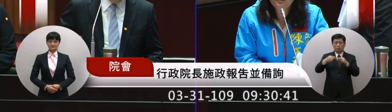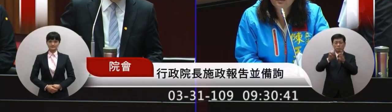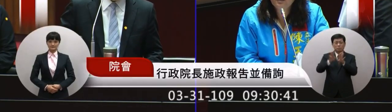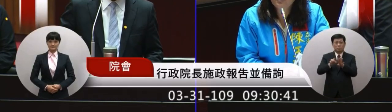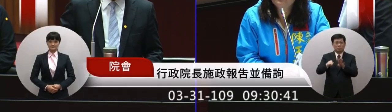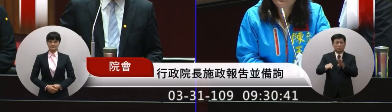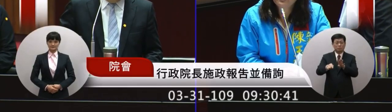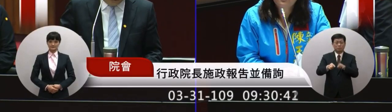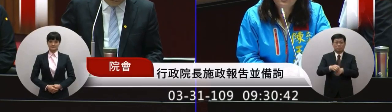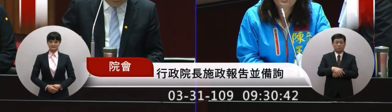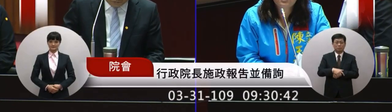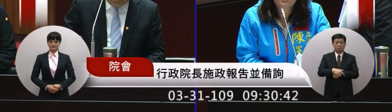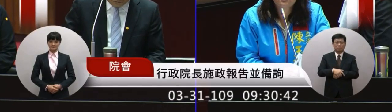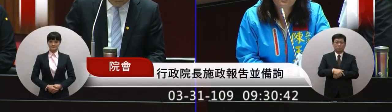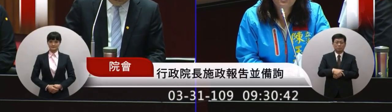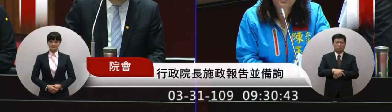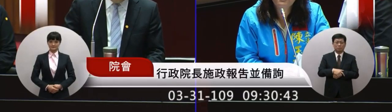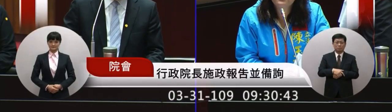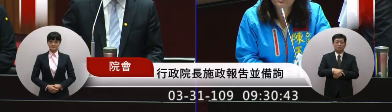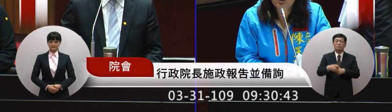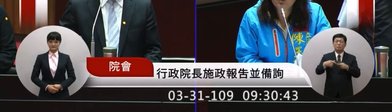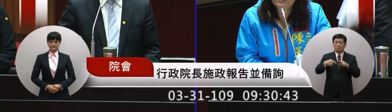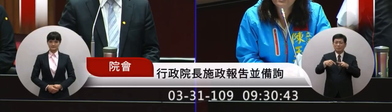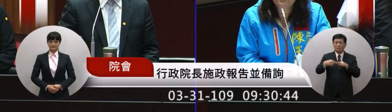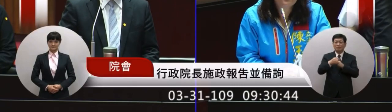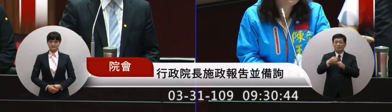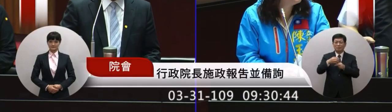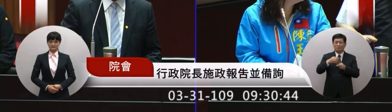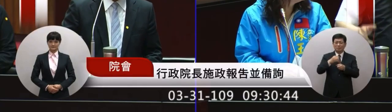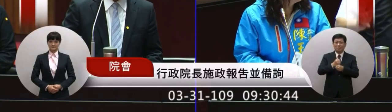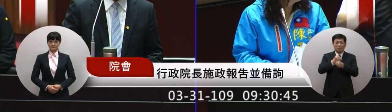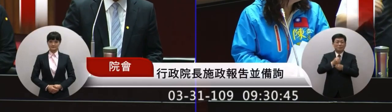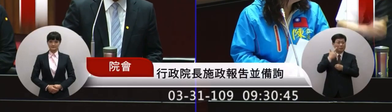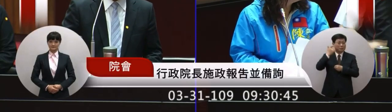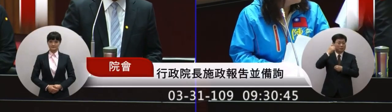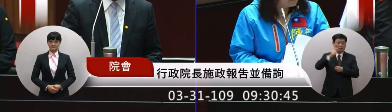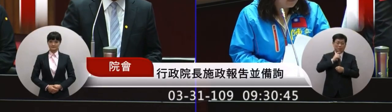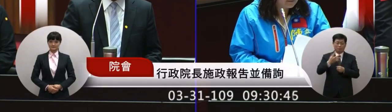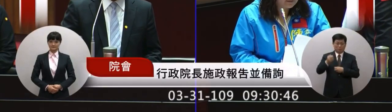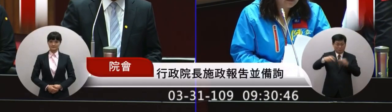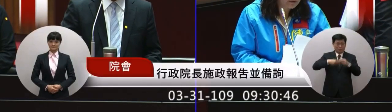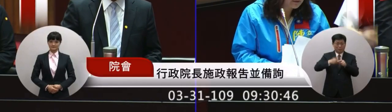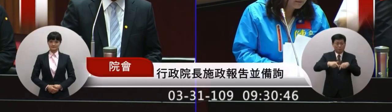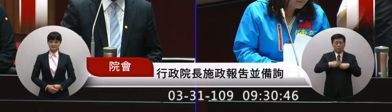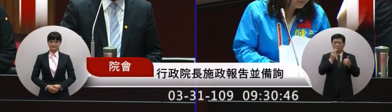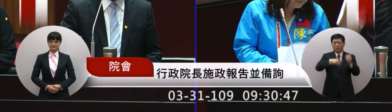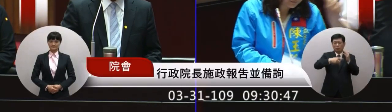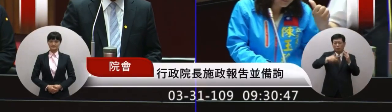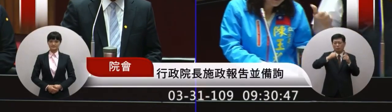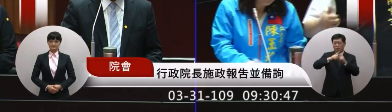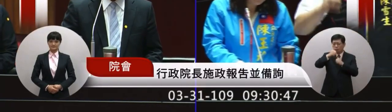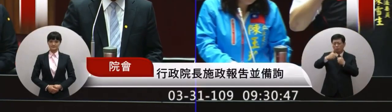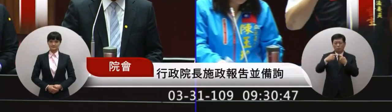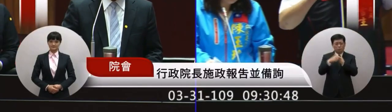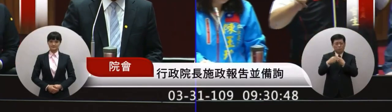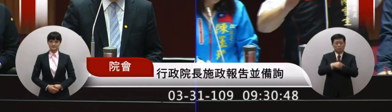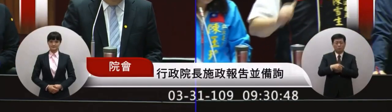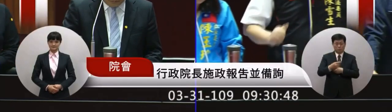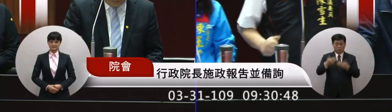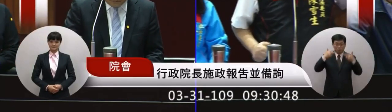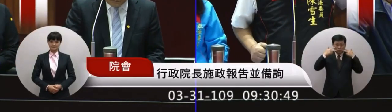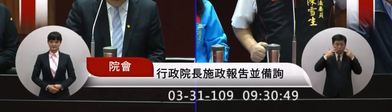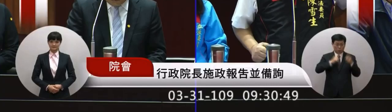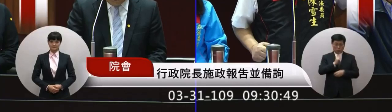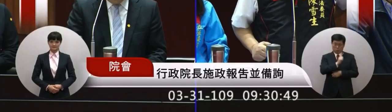这个就是金马执行中心的。 我想这个请院长回去研究一下好吧，因为他提议就是说原住